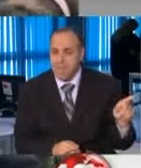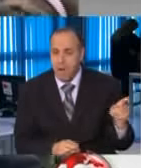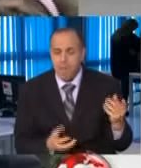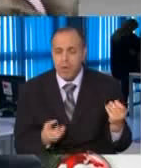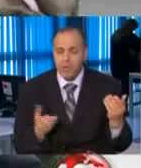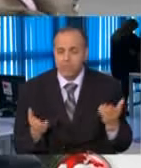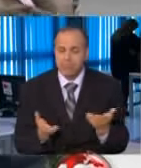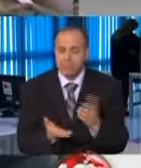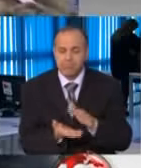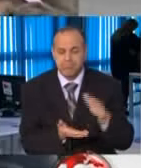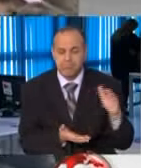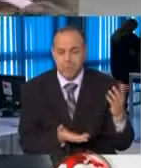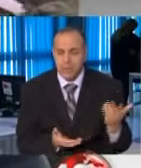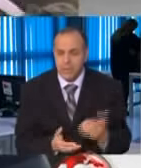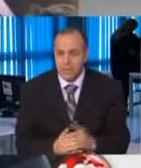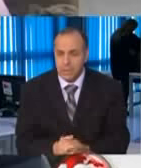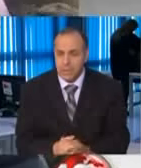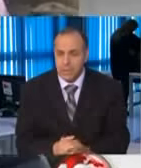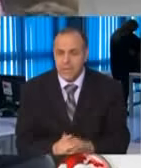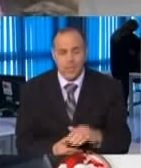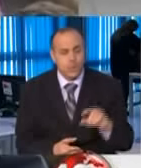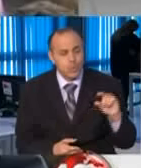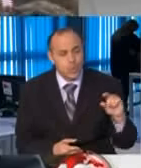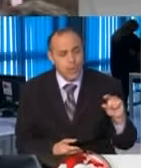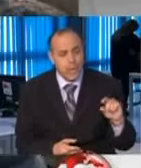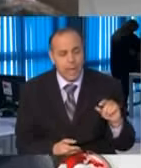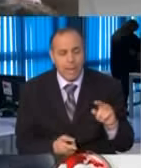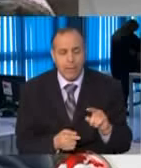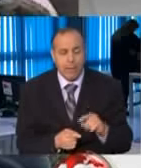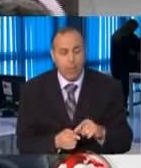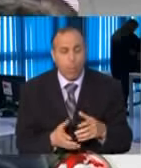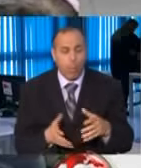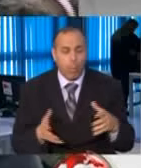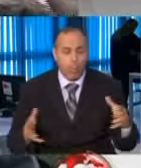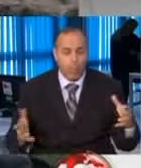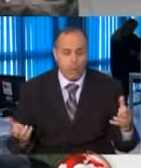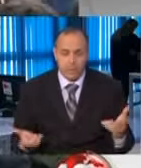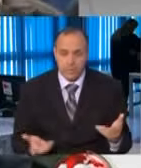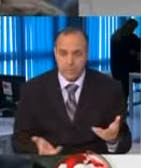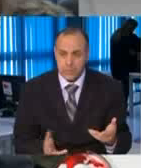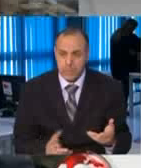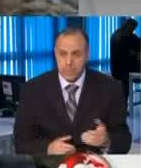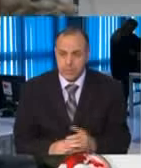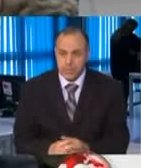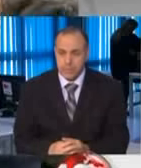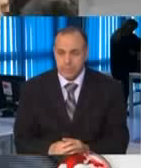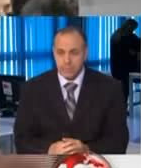كاثرت من كنا كذا كذا عدد الشهايد العليا ولينا أكثر